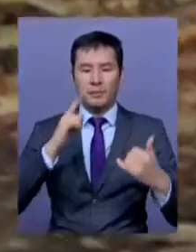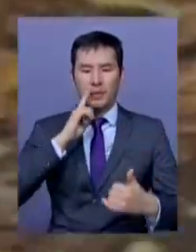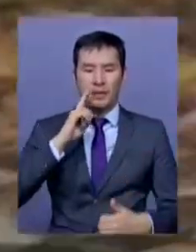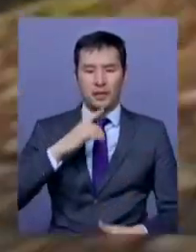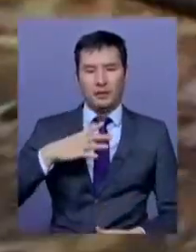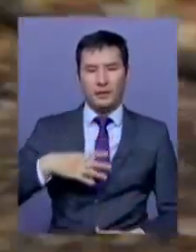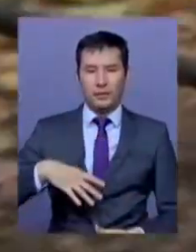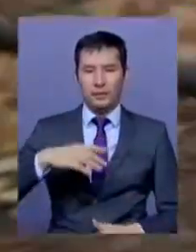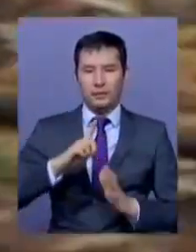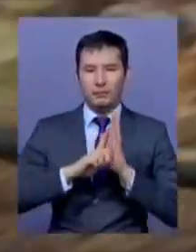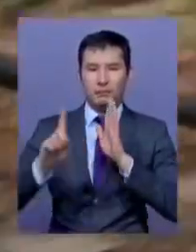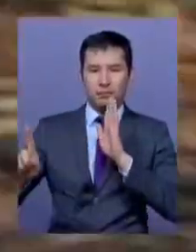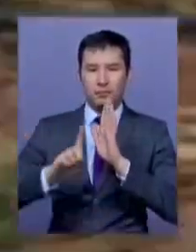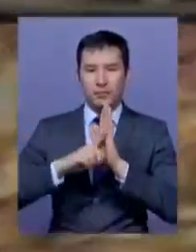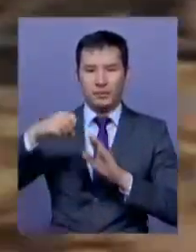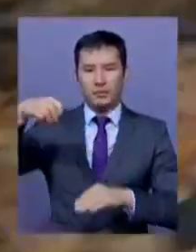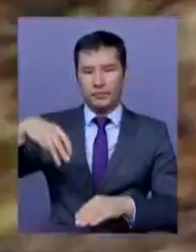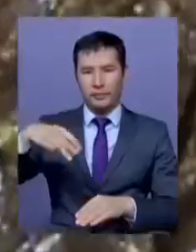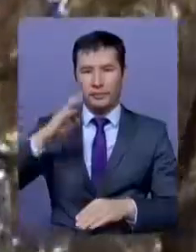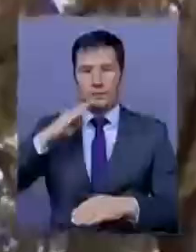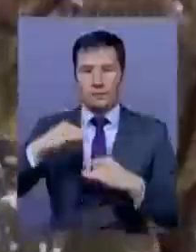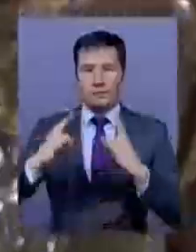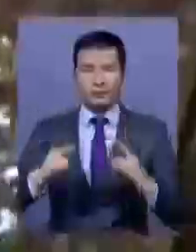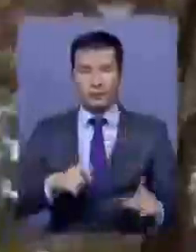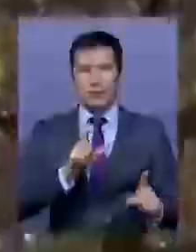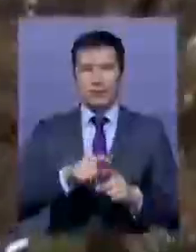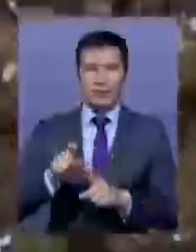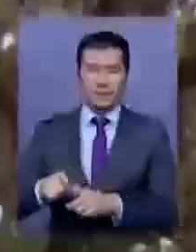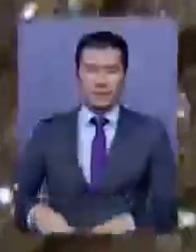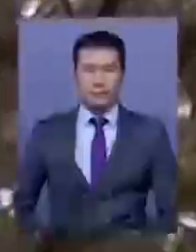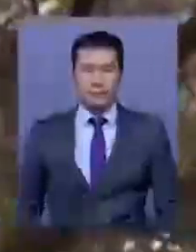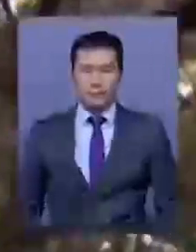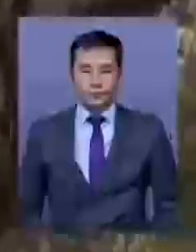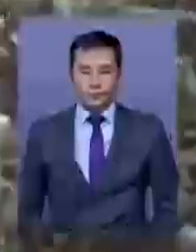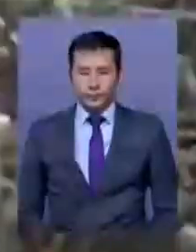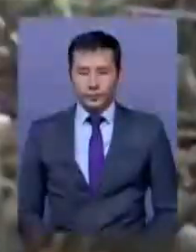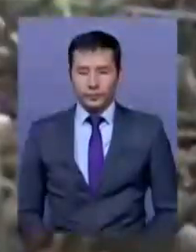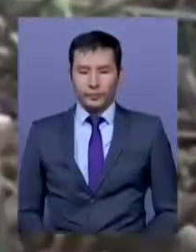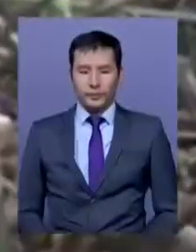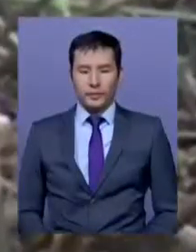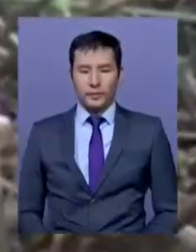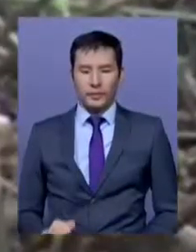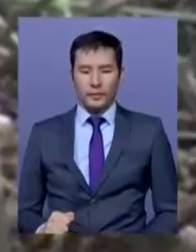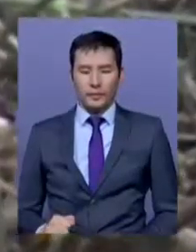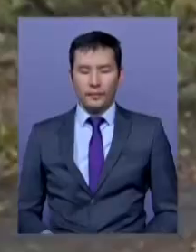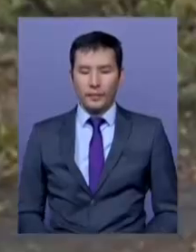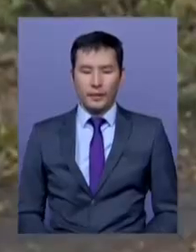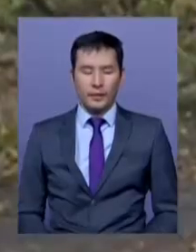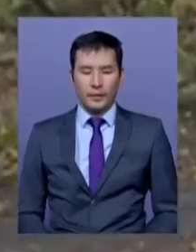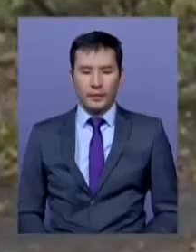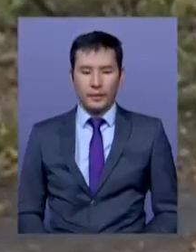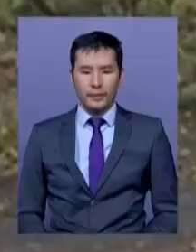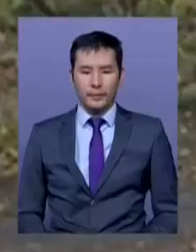күзде балшық, қыста қар кешіп жүре тұруларына тура келеді. Асылбек Тойбек, Данияр Омар, Ботагөз Қайырбекова, Алматы